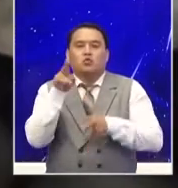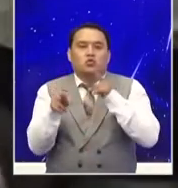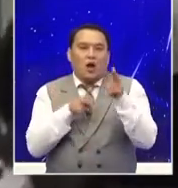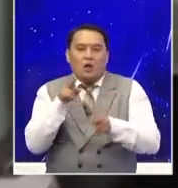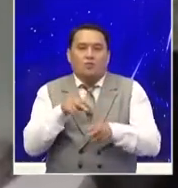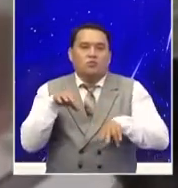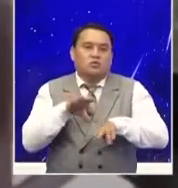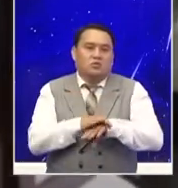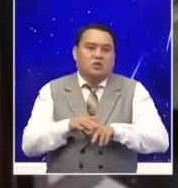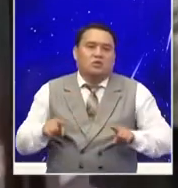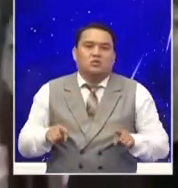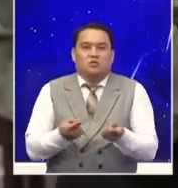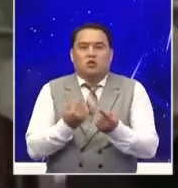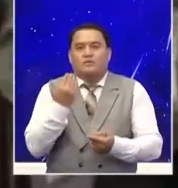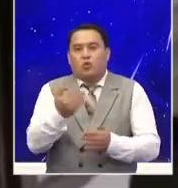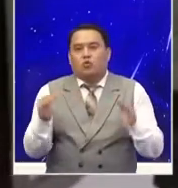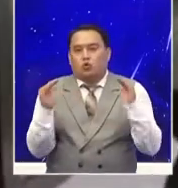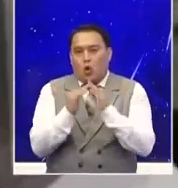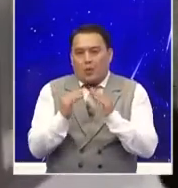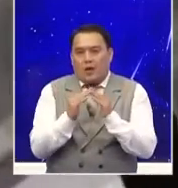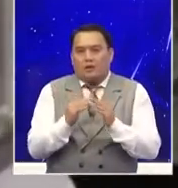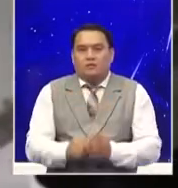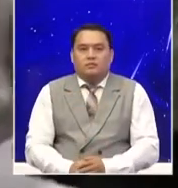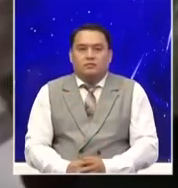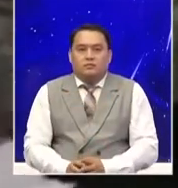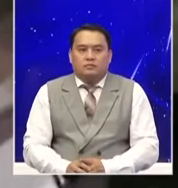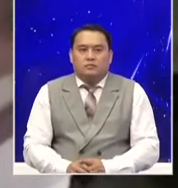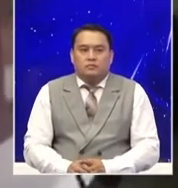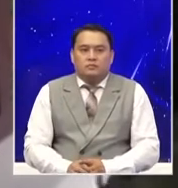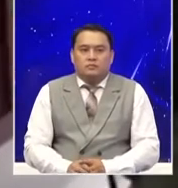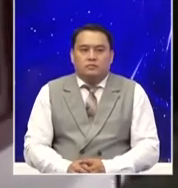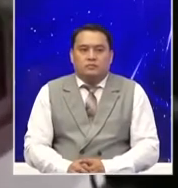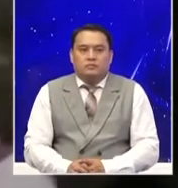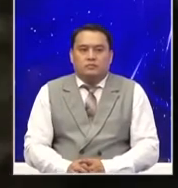за задержание силовиками в его доме. Это на видео снял его адвокат.